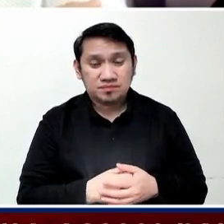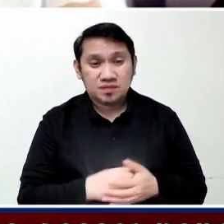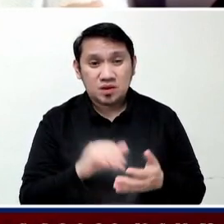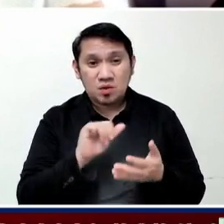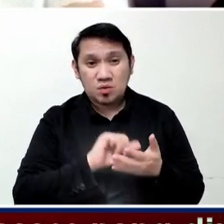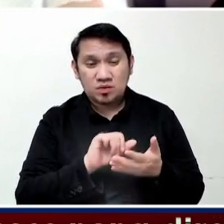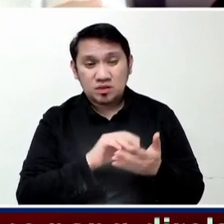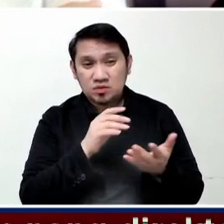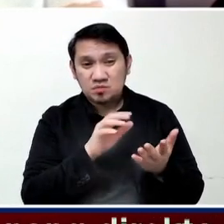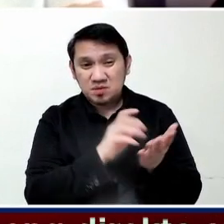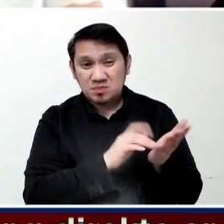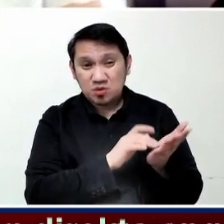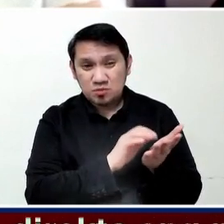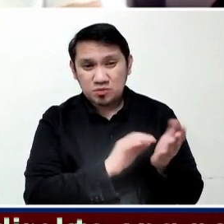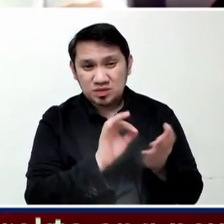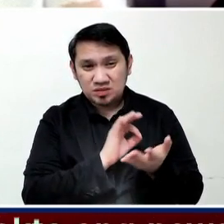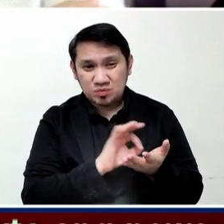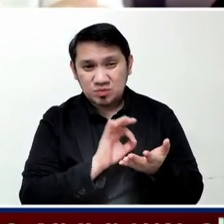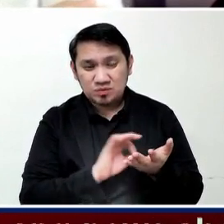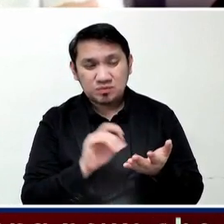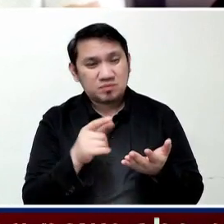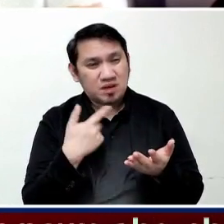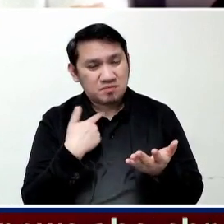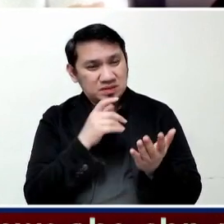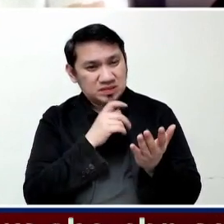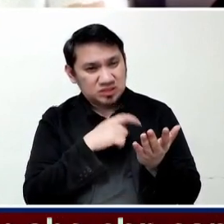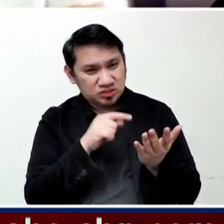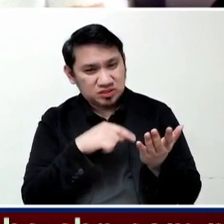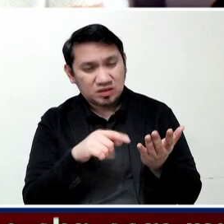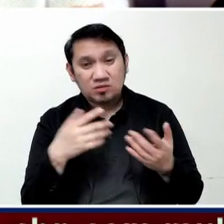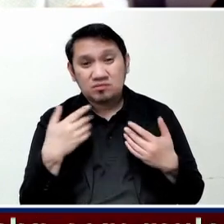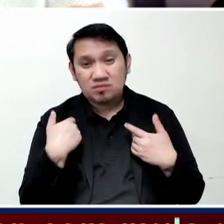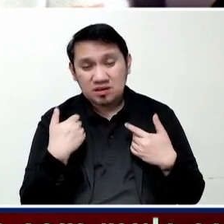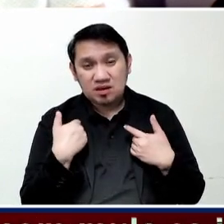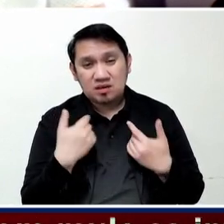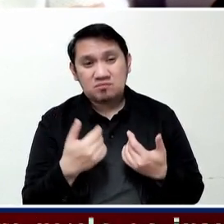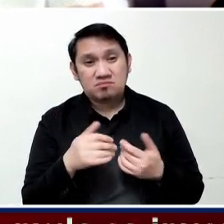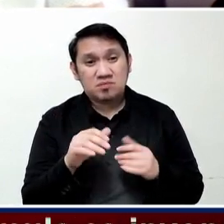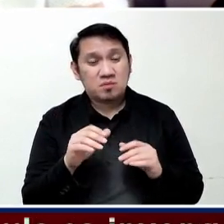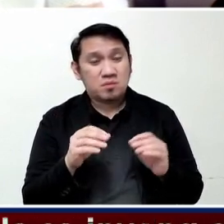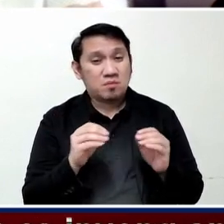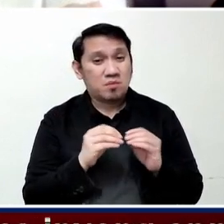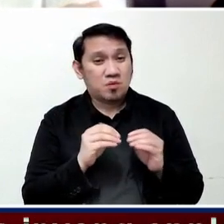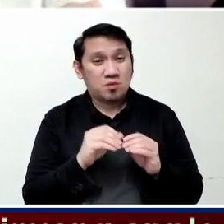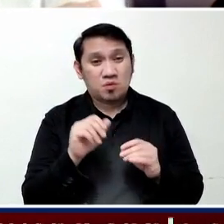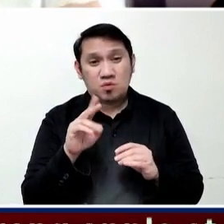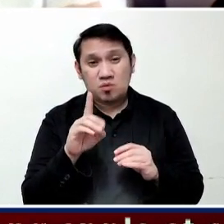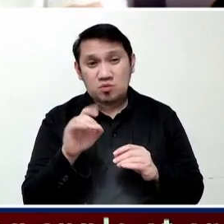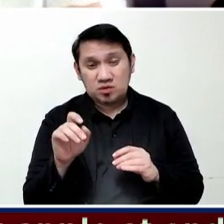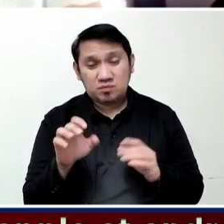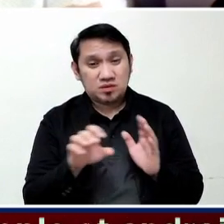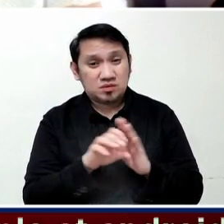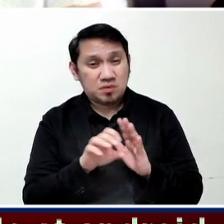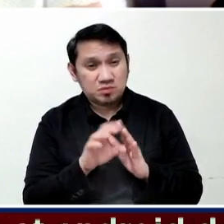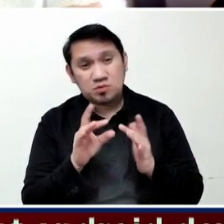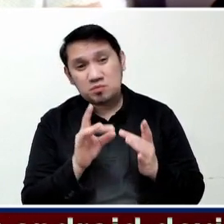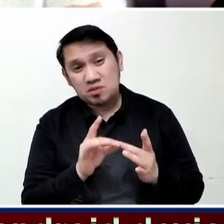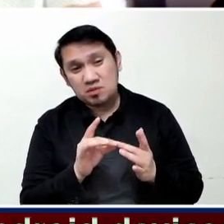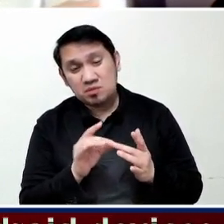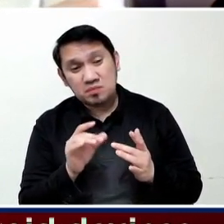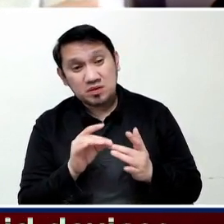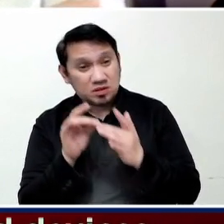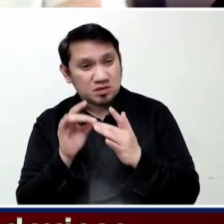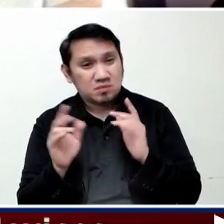rate related. Kung maalala nyo, di ba, may mas malawak na audit na inuto si Presidente on the performance. So yun,